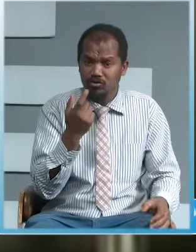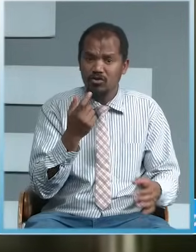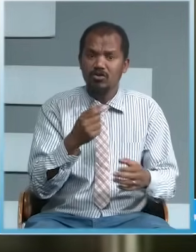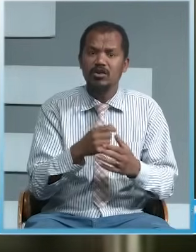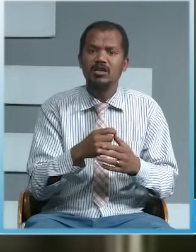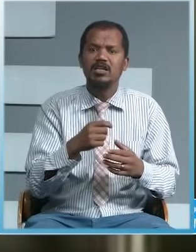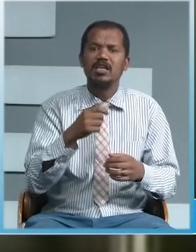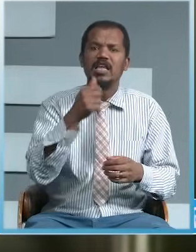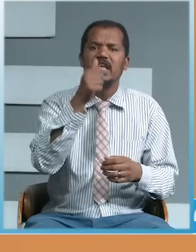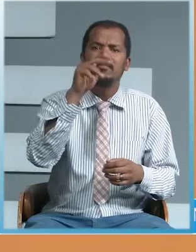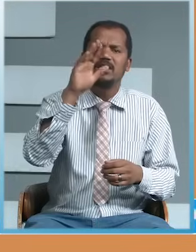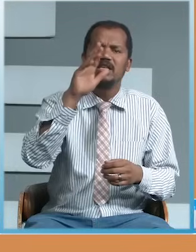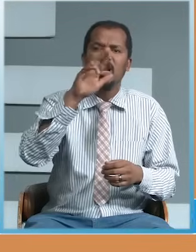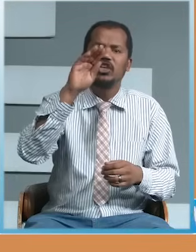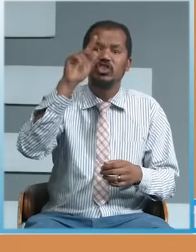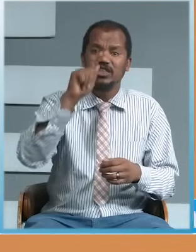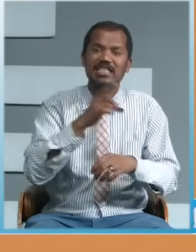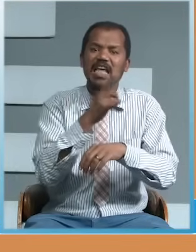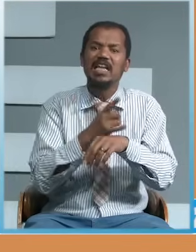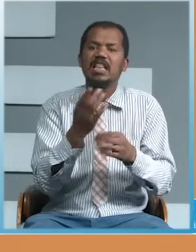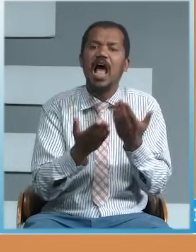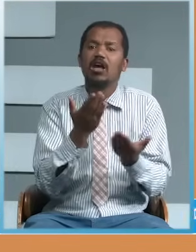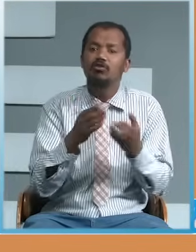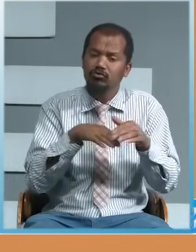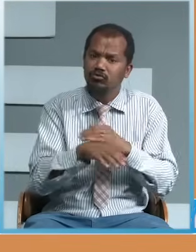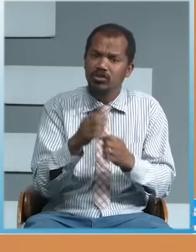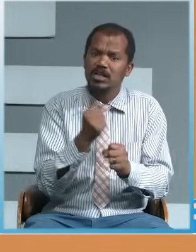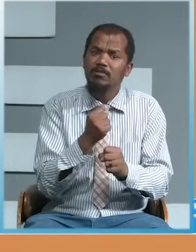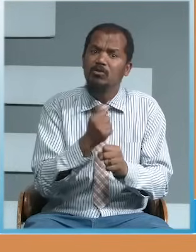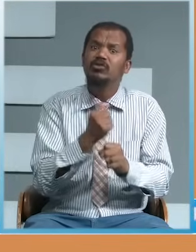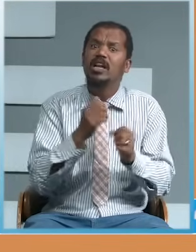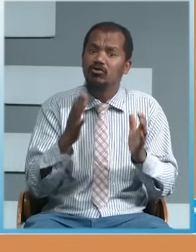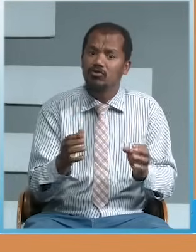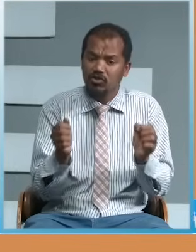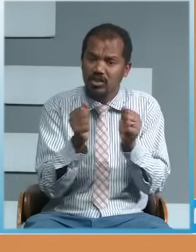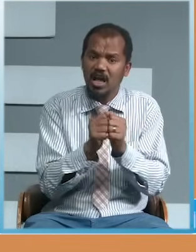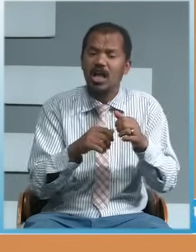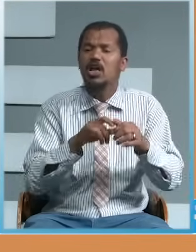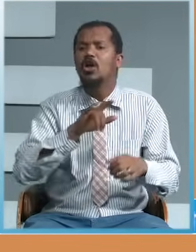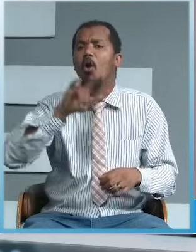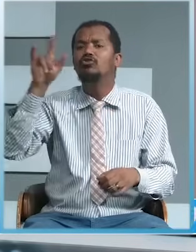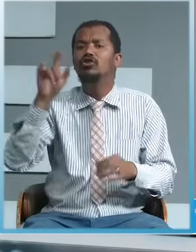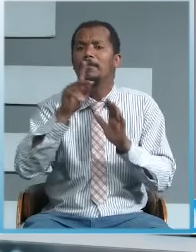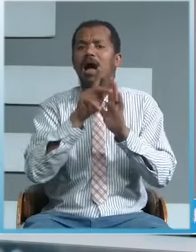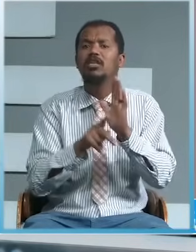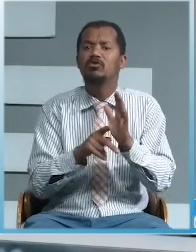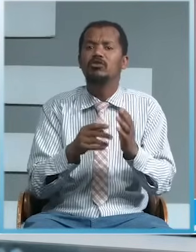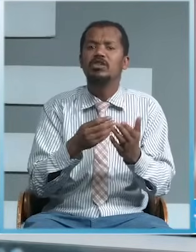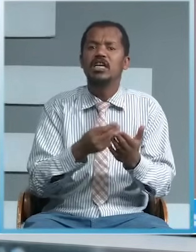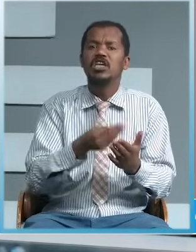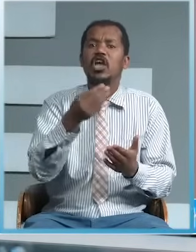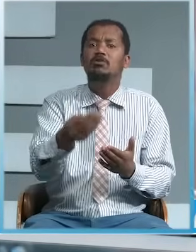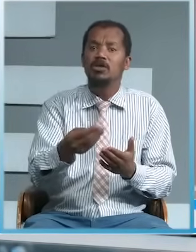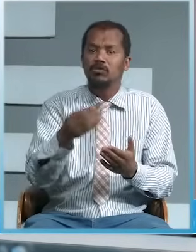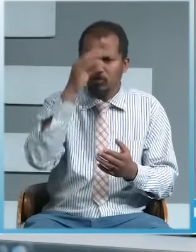ተጠርጣሪዎቹ በኢሚግሬሽን ዜግነት አገልግሎት ውስጥ ከሚሰሩ ሰራተኞች ጋር ከውጪ የፓስፖርት